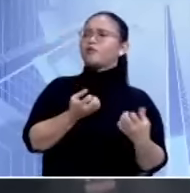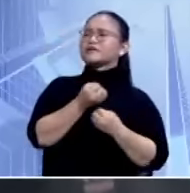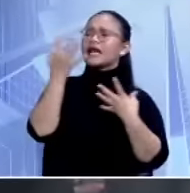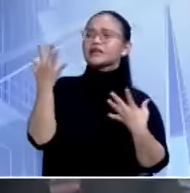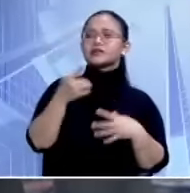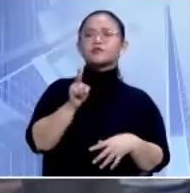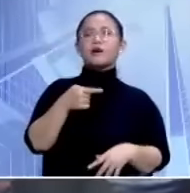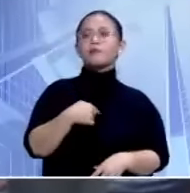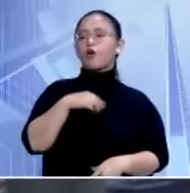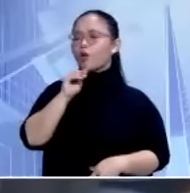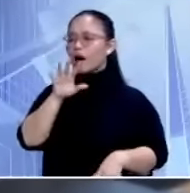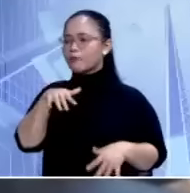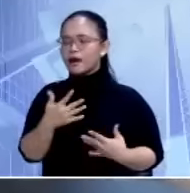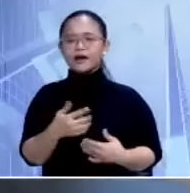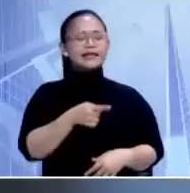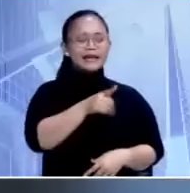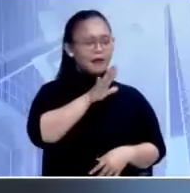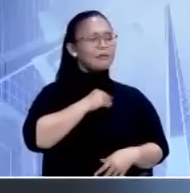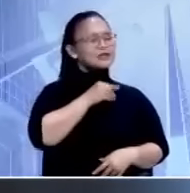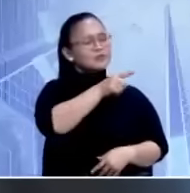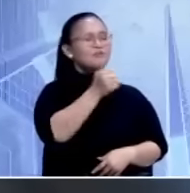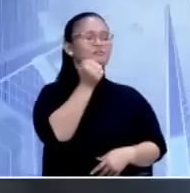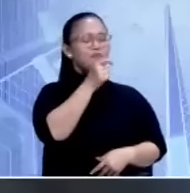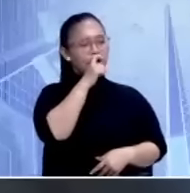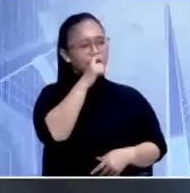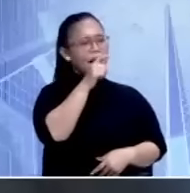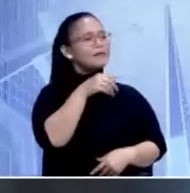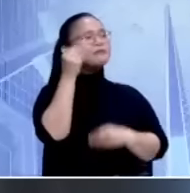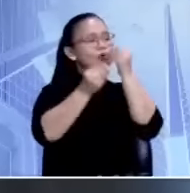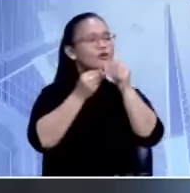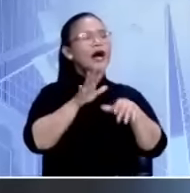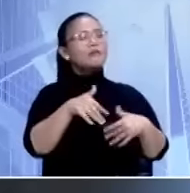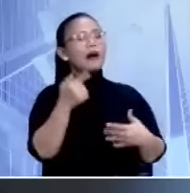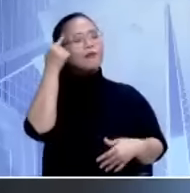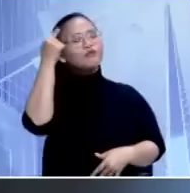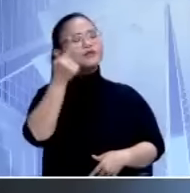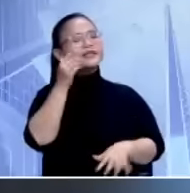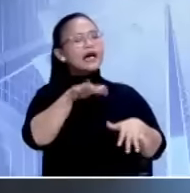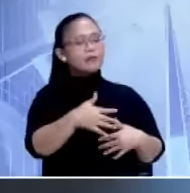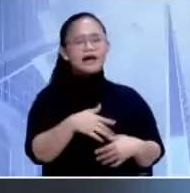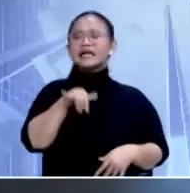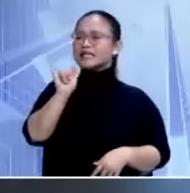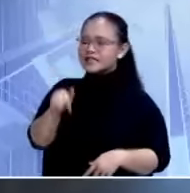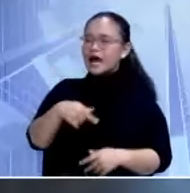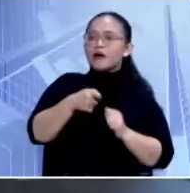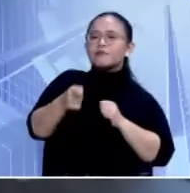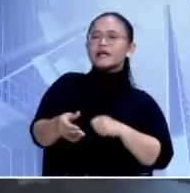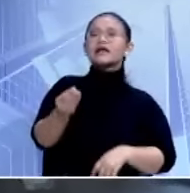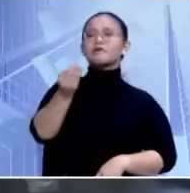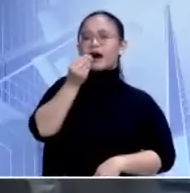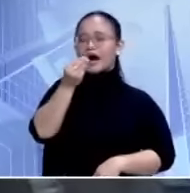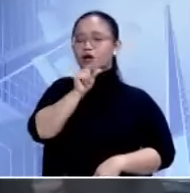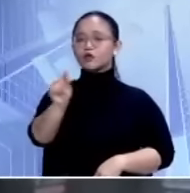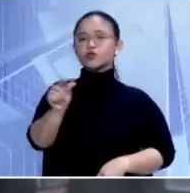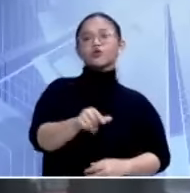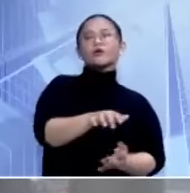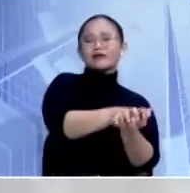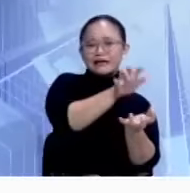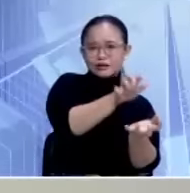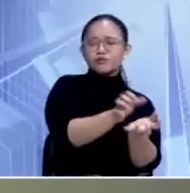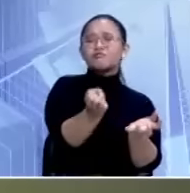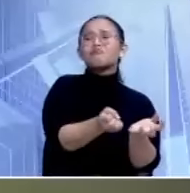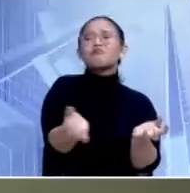Bingung ngomong. Maksudnya cara memberi pakannya atau bagaimana begitu? Beri pakan juga satu alasan susah.